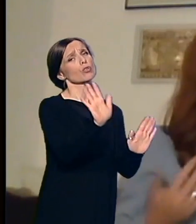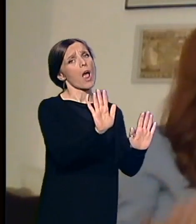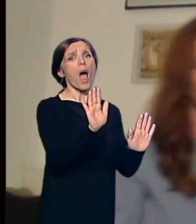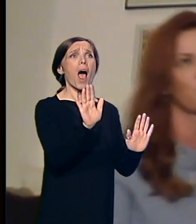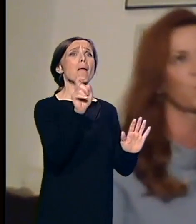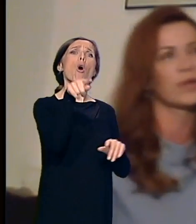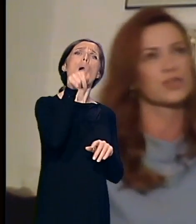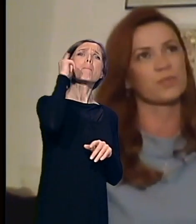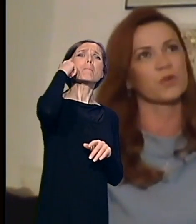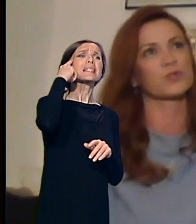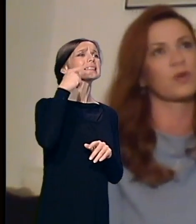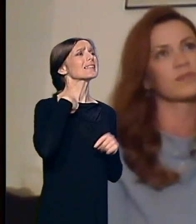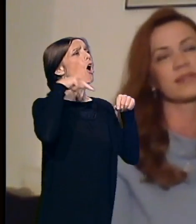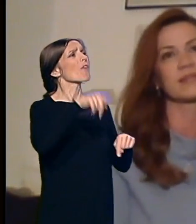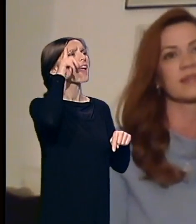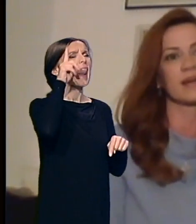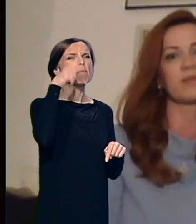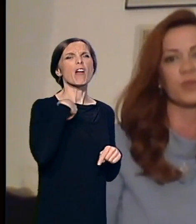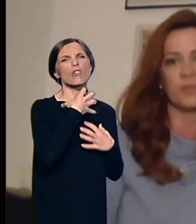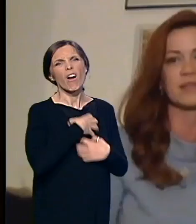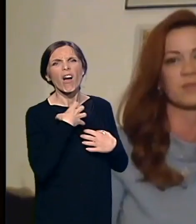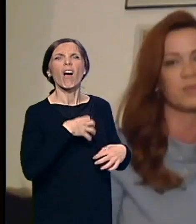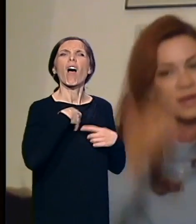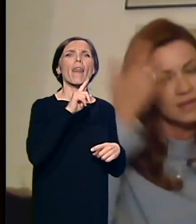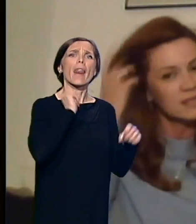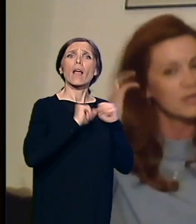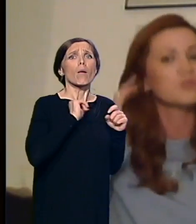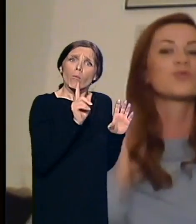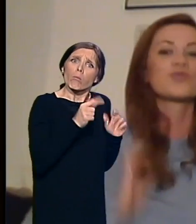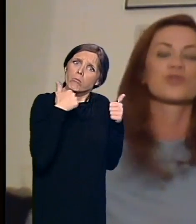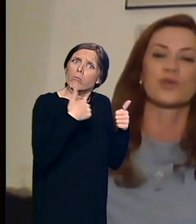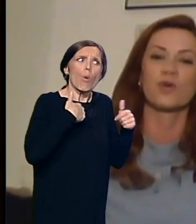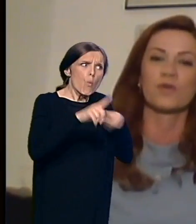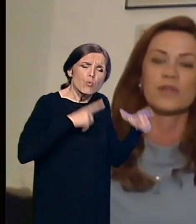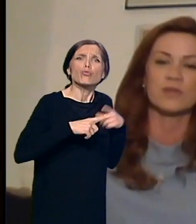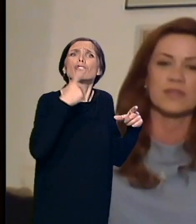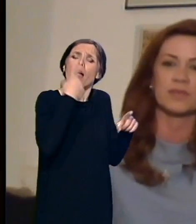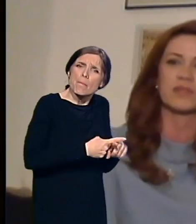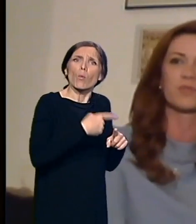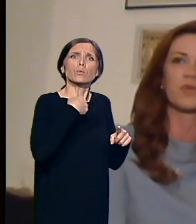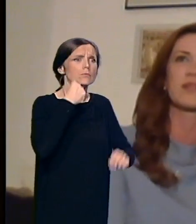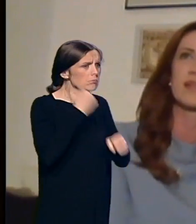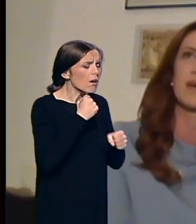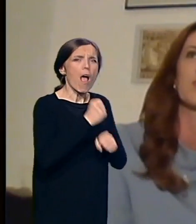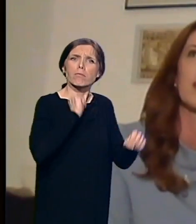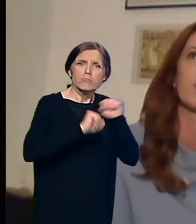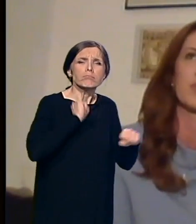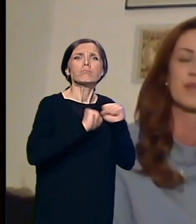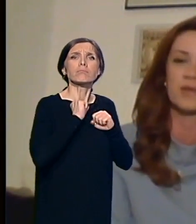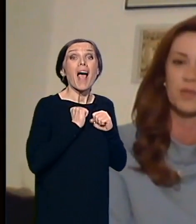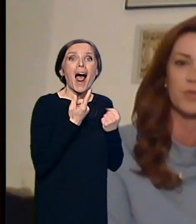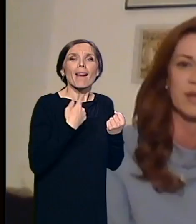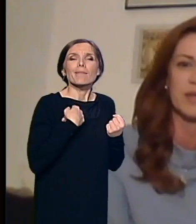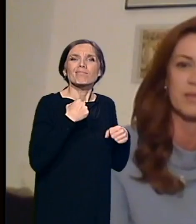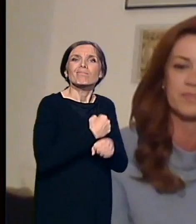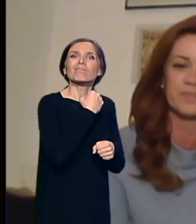ne uživamo u našem poslu ovde i da se ne dajemo do maksimuma. Samo je tužno što ovoliko sebe nismo mogli da damo tamo možda gde je